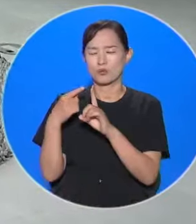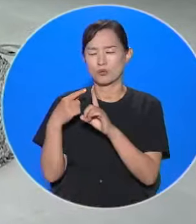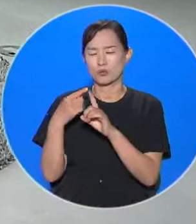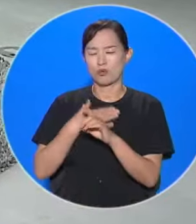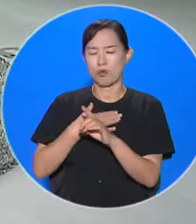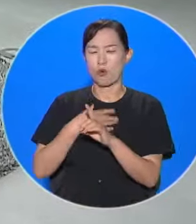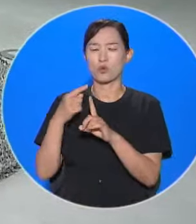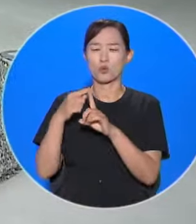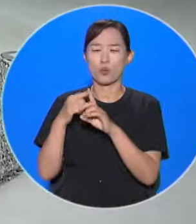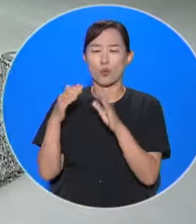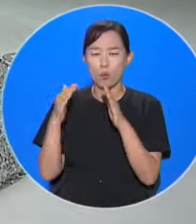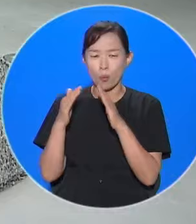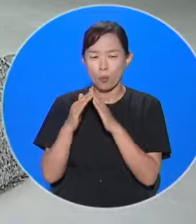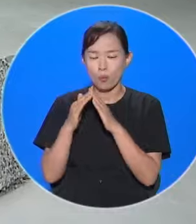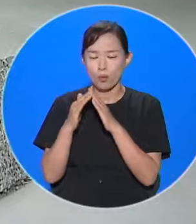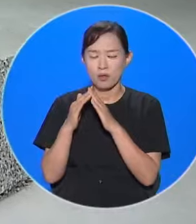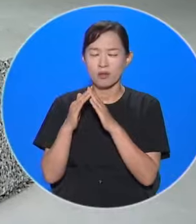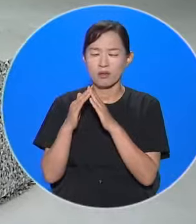교회에서